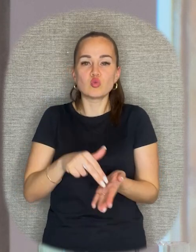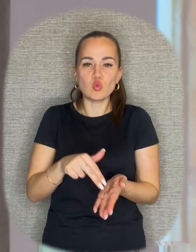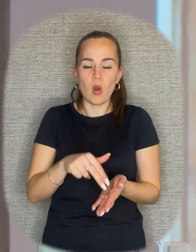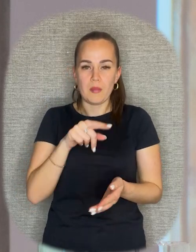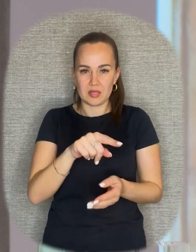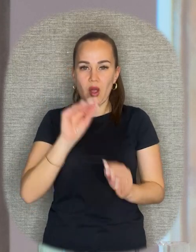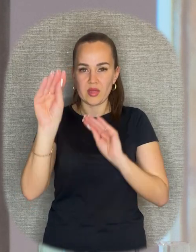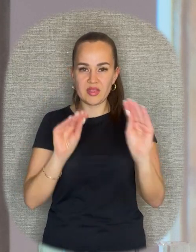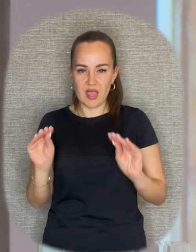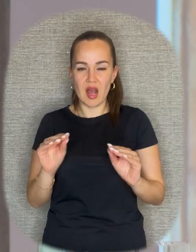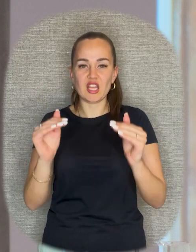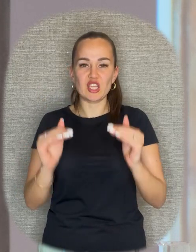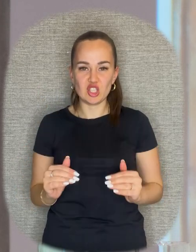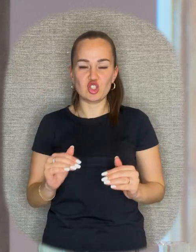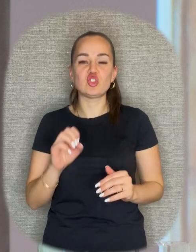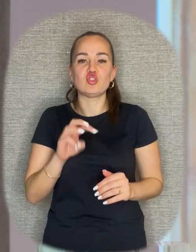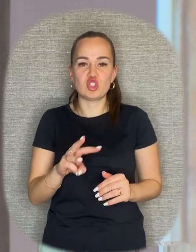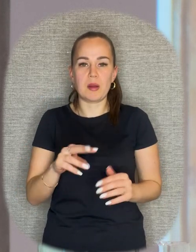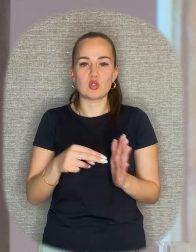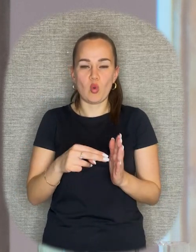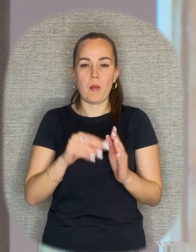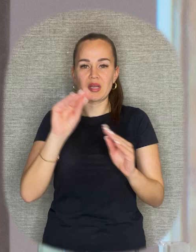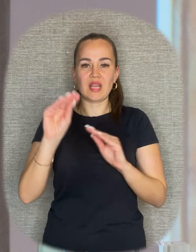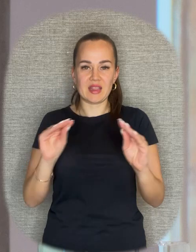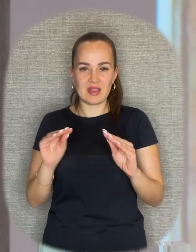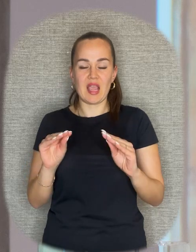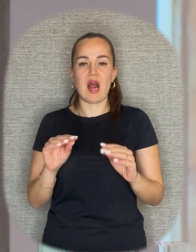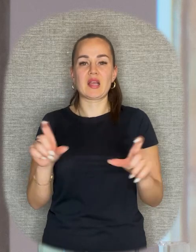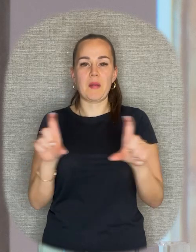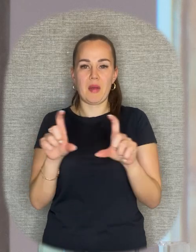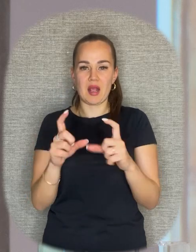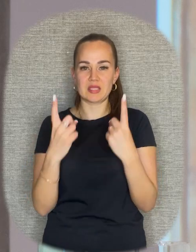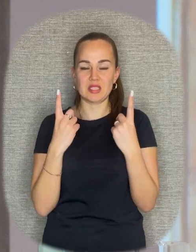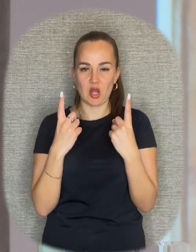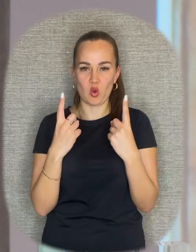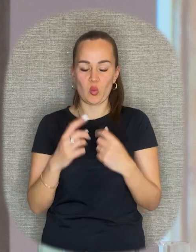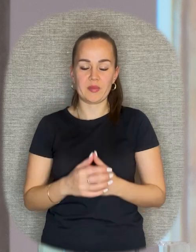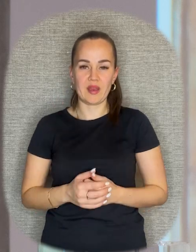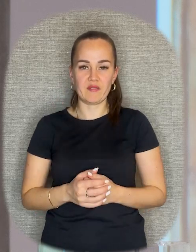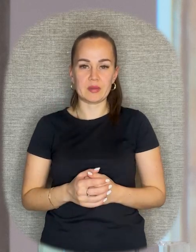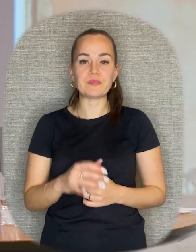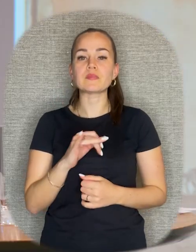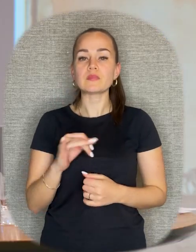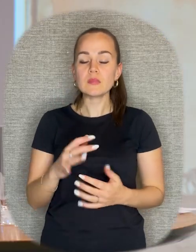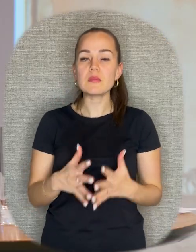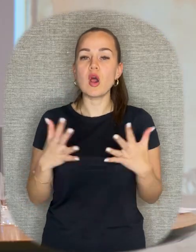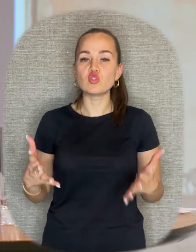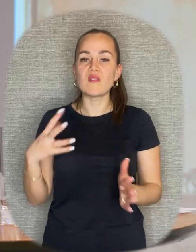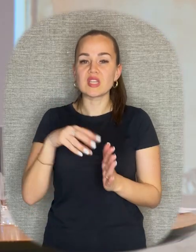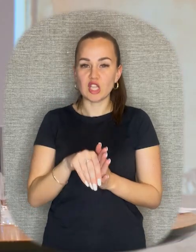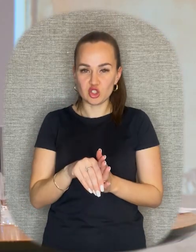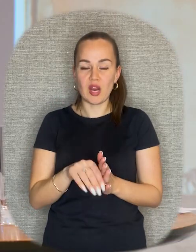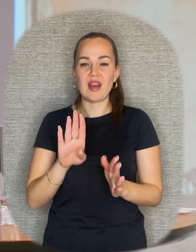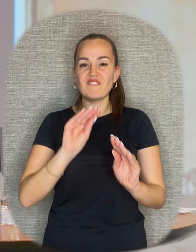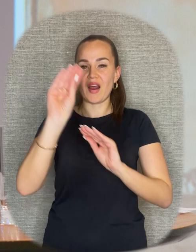что стоимость отделки этой церкви вероятно ниже чем стоимость отделки крупного магазина особ торга также важное